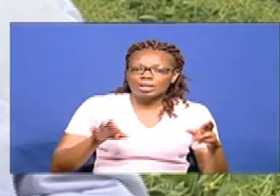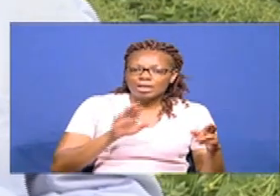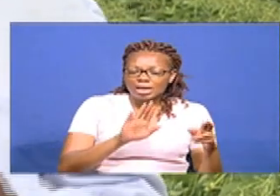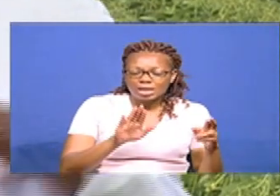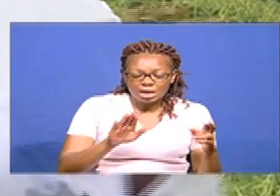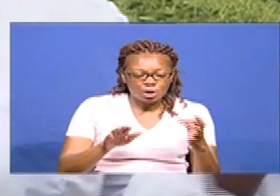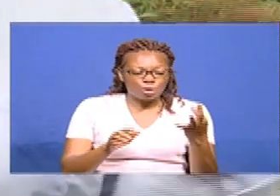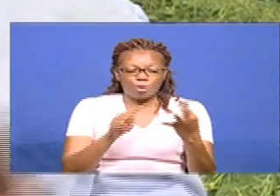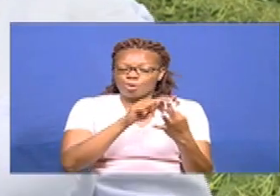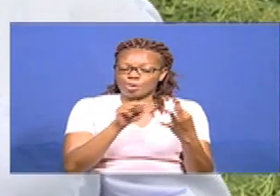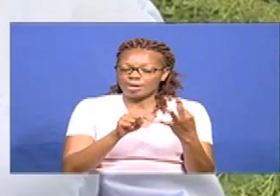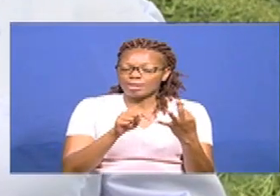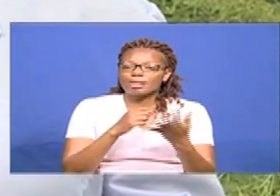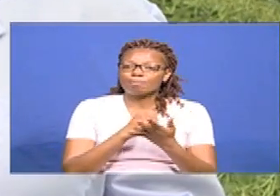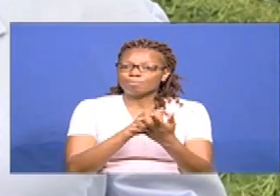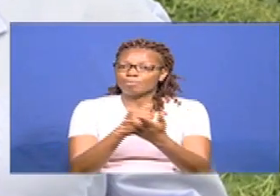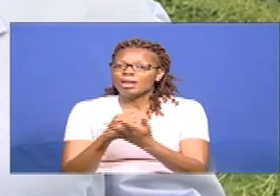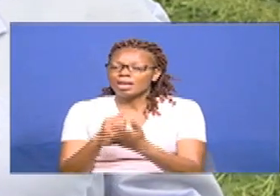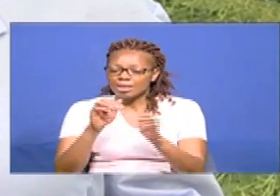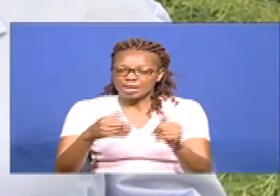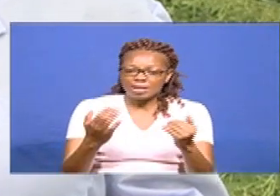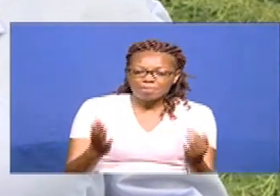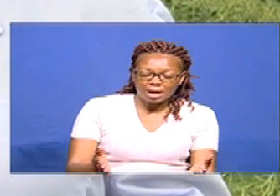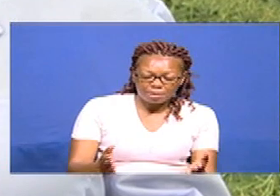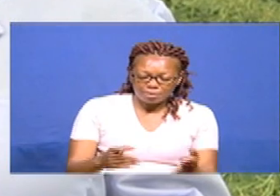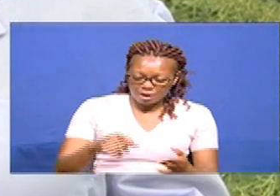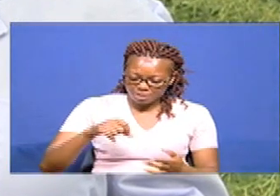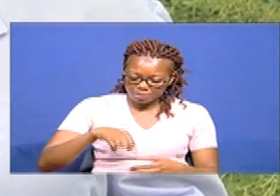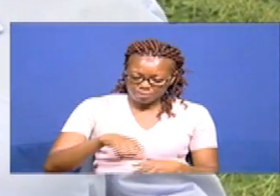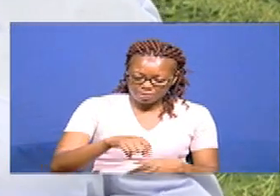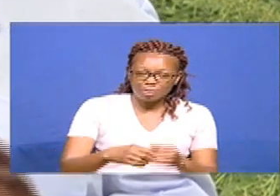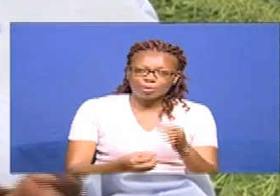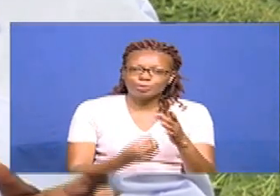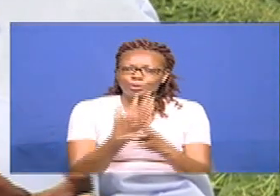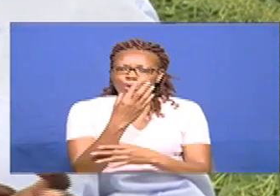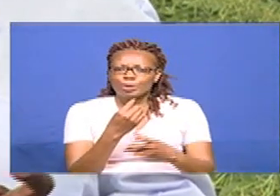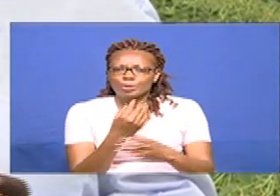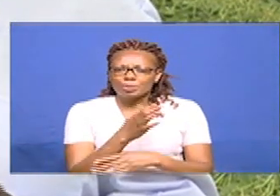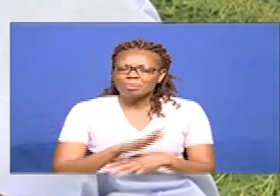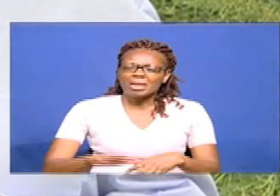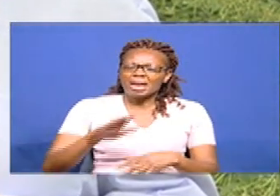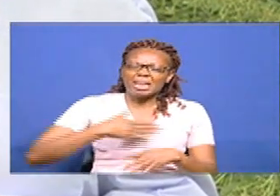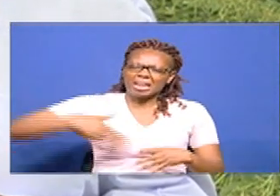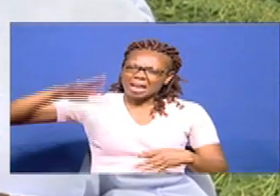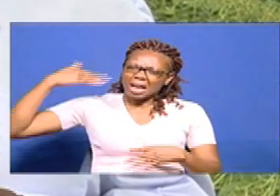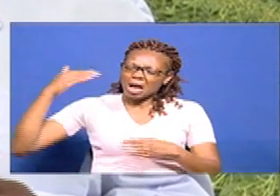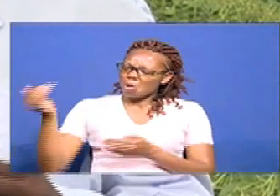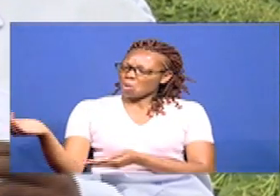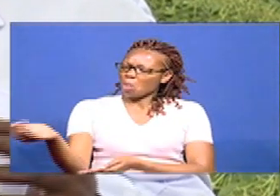imesaidia wakulima, hata upande wa ule wanapanda wa ndengu sana, mahali ya wavuni sana,